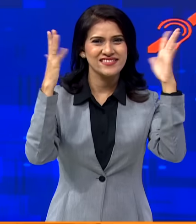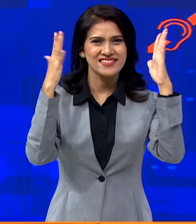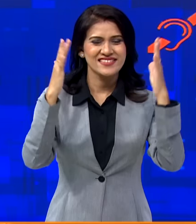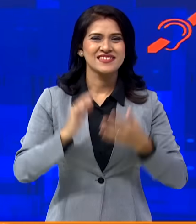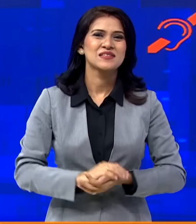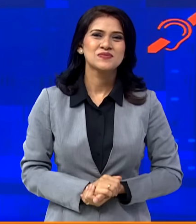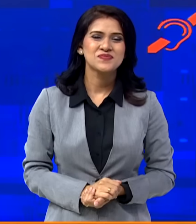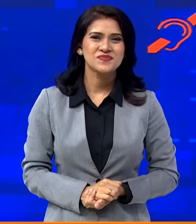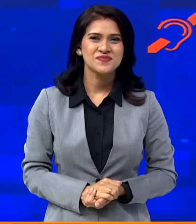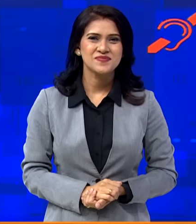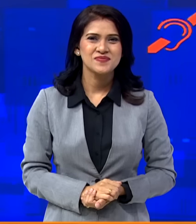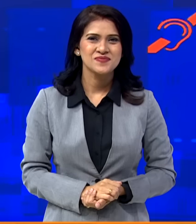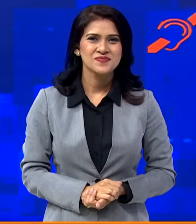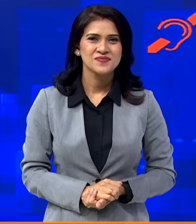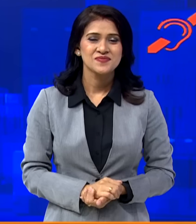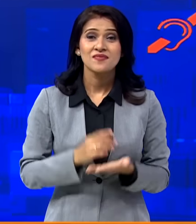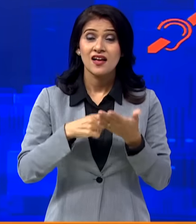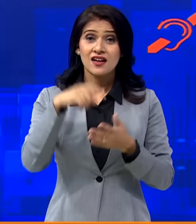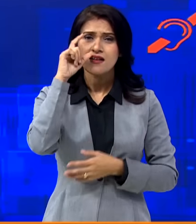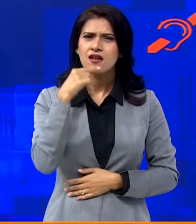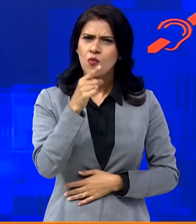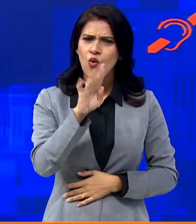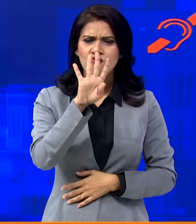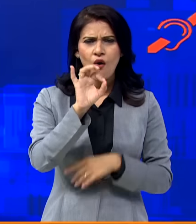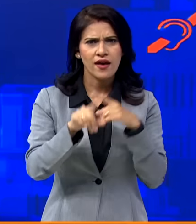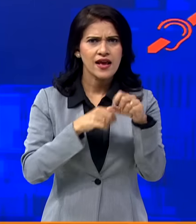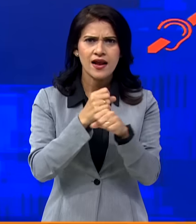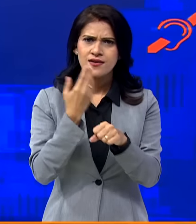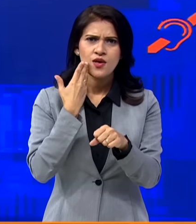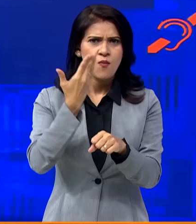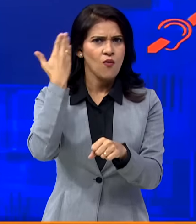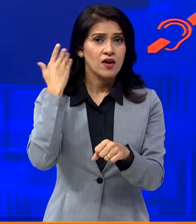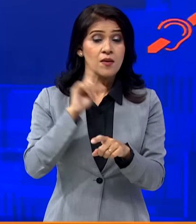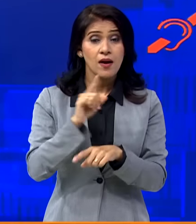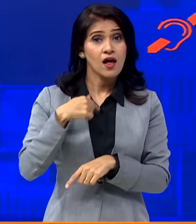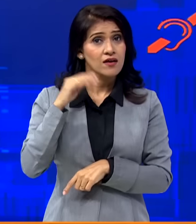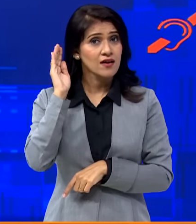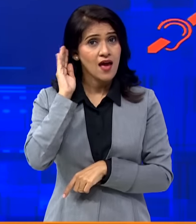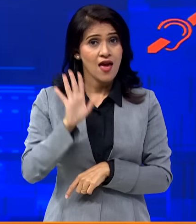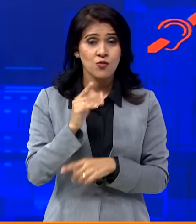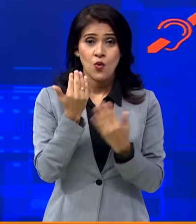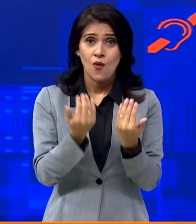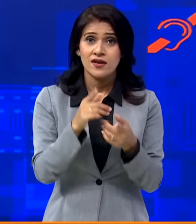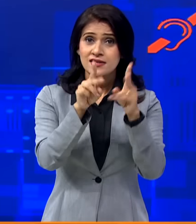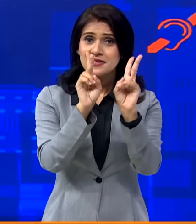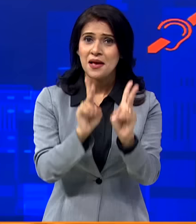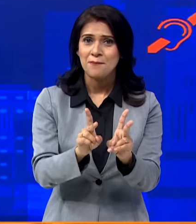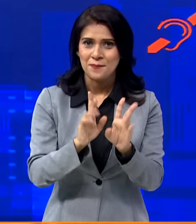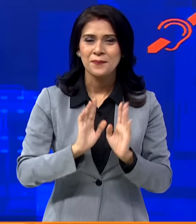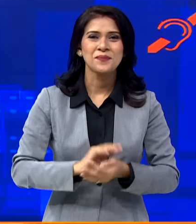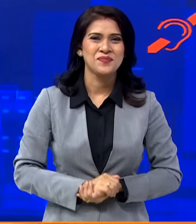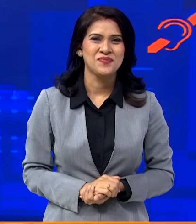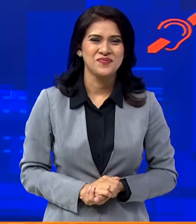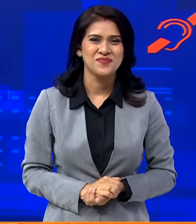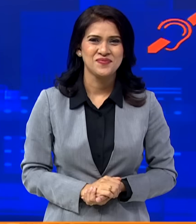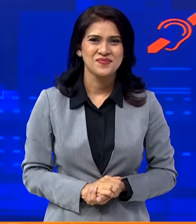अच्छा जी लेकिन आप कह रहे हैं य 40 साल पुरानी बात है मेरी जानकारी तो कि अब भी आपकी अदाए वैसी ही